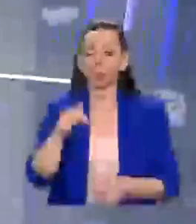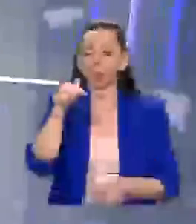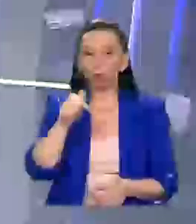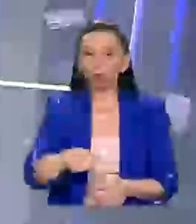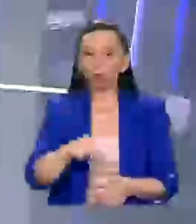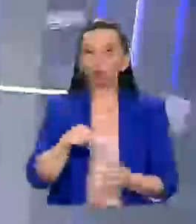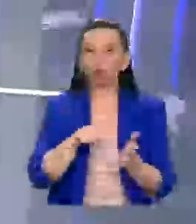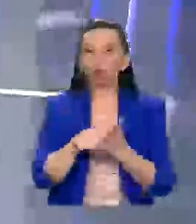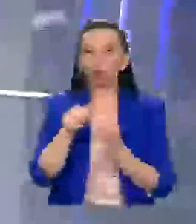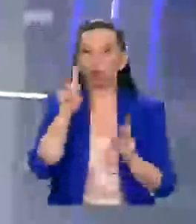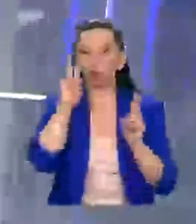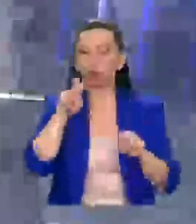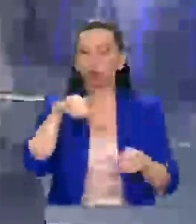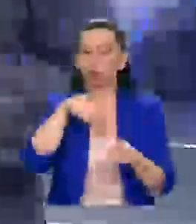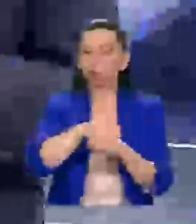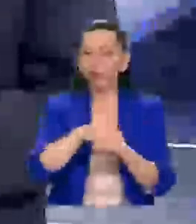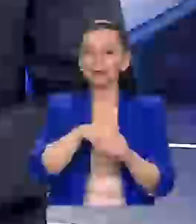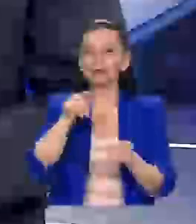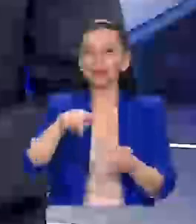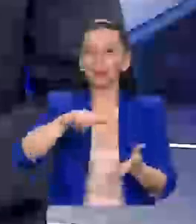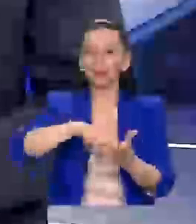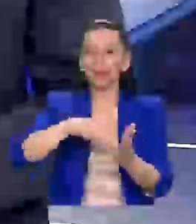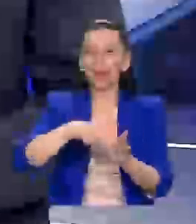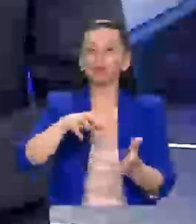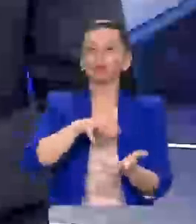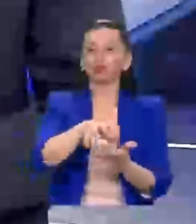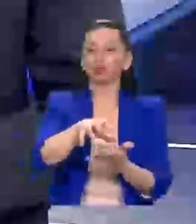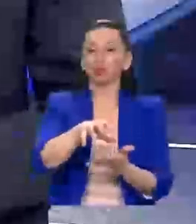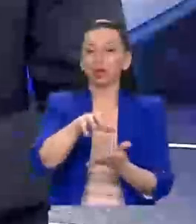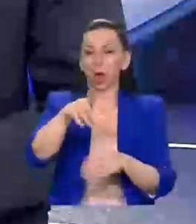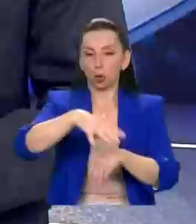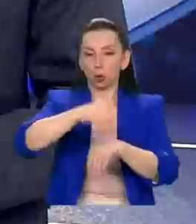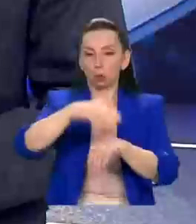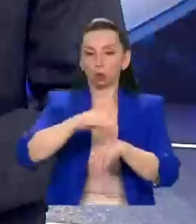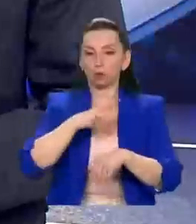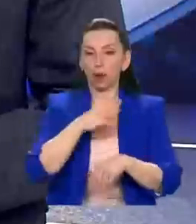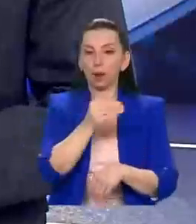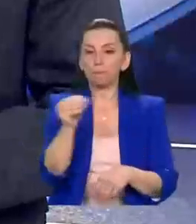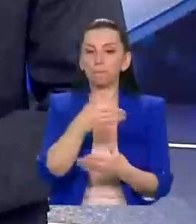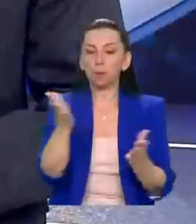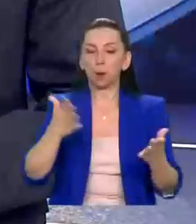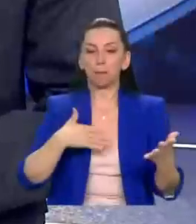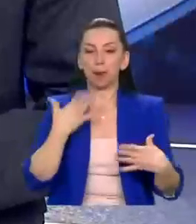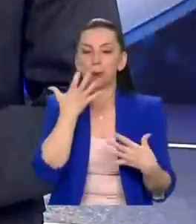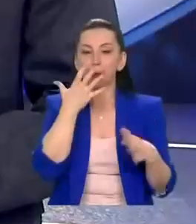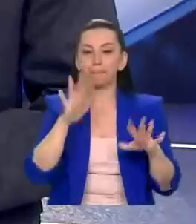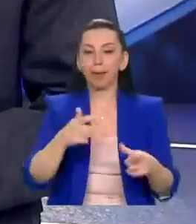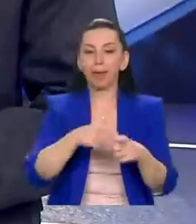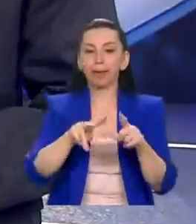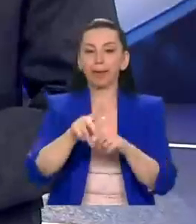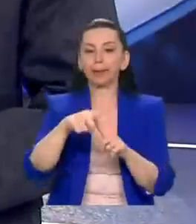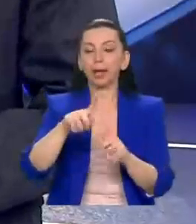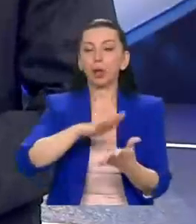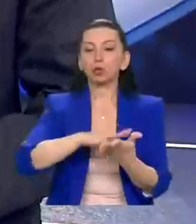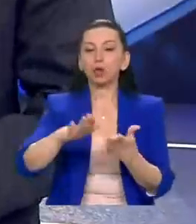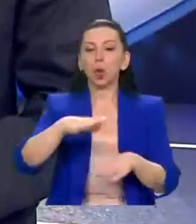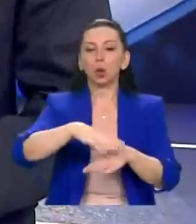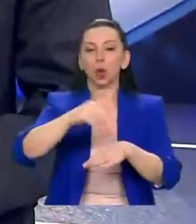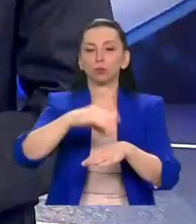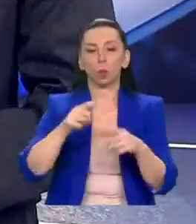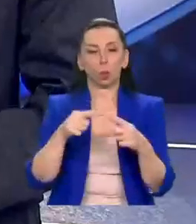Bugün tüm gözler mecliste plan bütçe komisyonundaydı sevgili seyirciler. Çünkü milyonların merakla beklediği EYT düzenlemesi